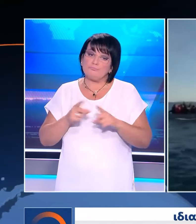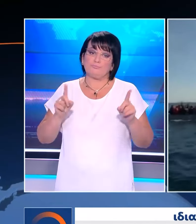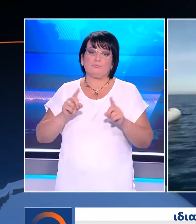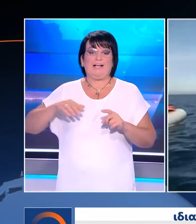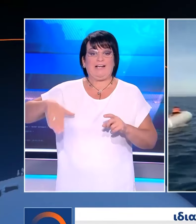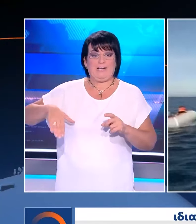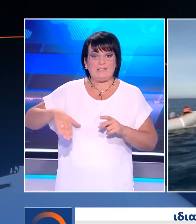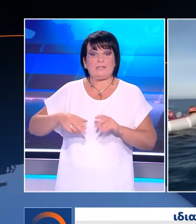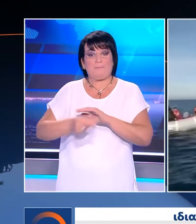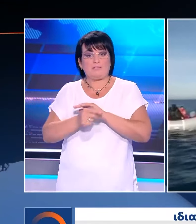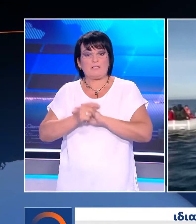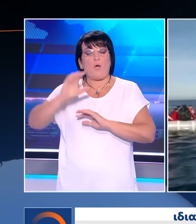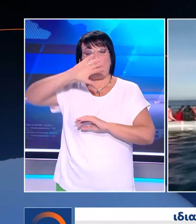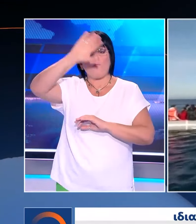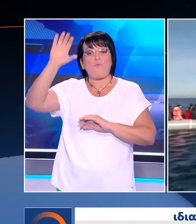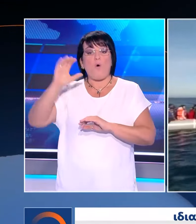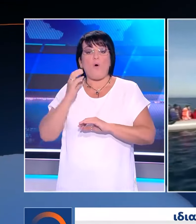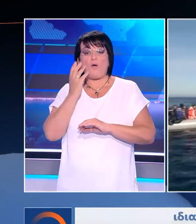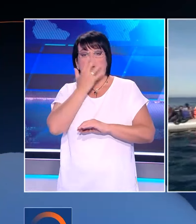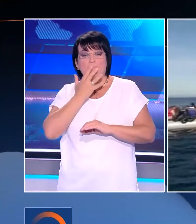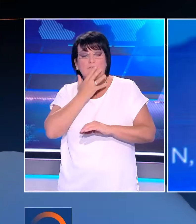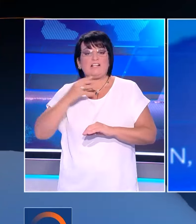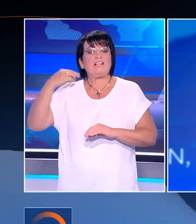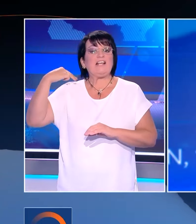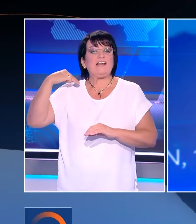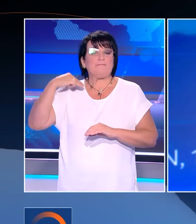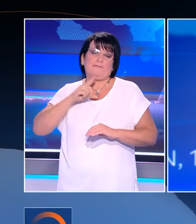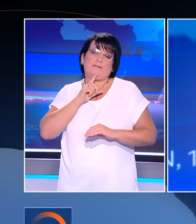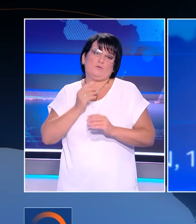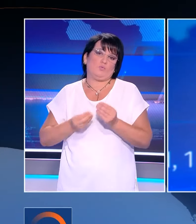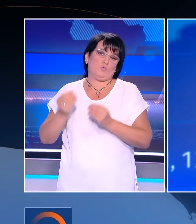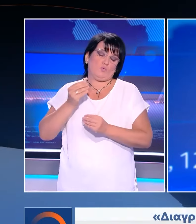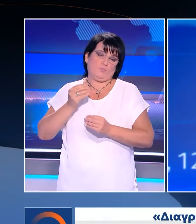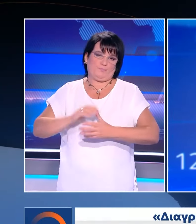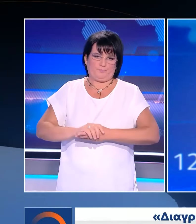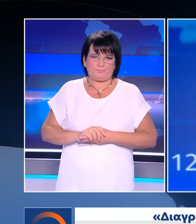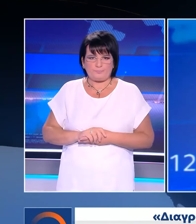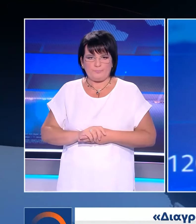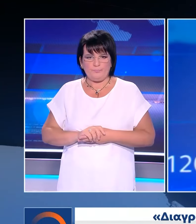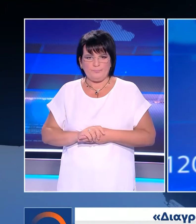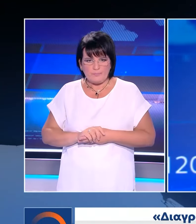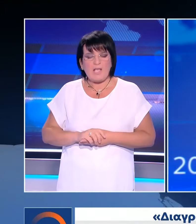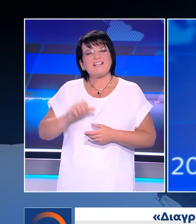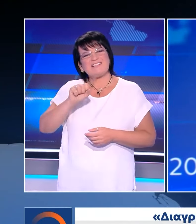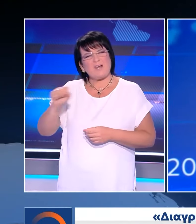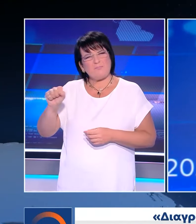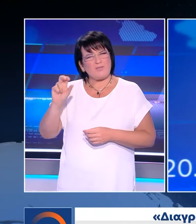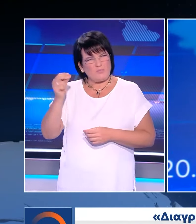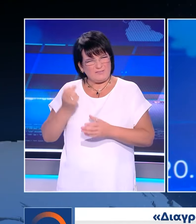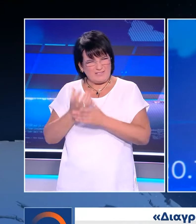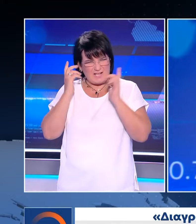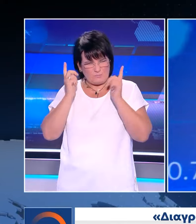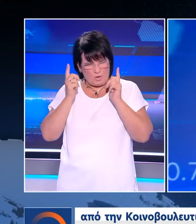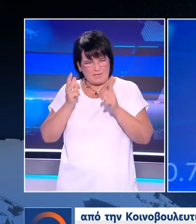κρήτη με μετανάστες από την βόρεια αφρική και την λιβ διαγράφηκαν τις απόψεις μου δηλώνει ο μάριος σαλμάς μετά τη